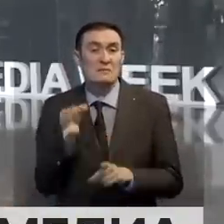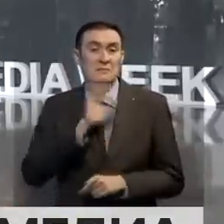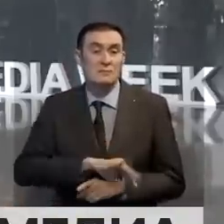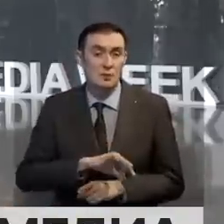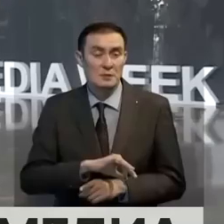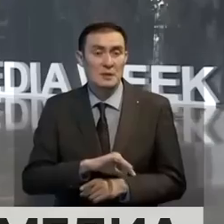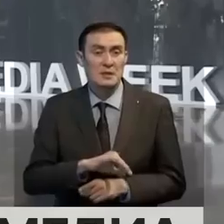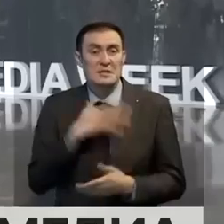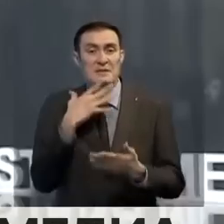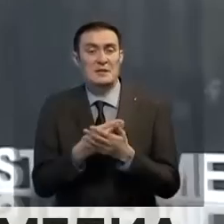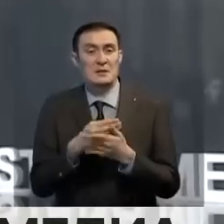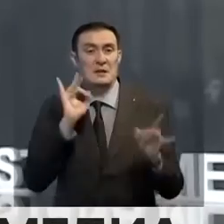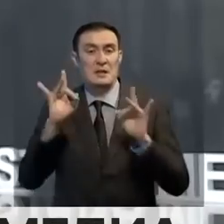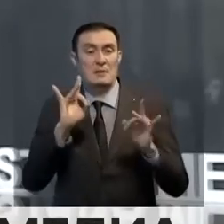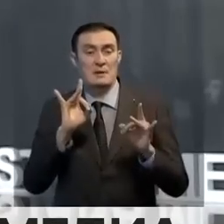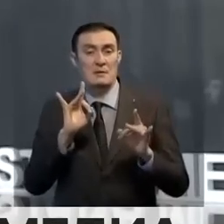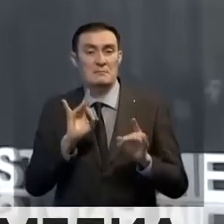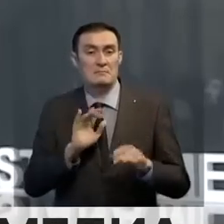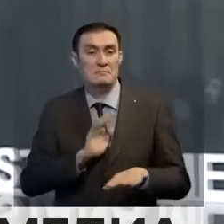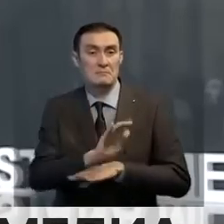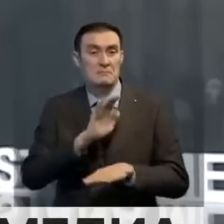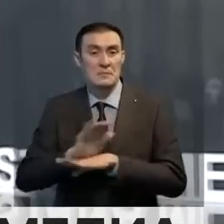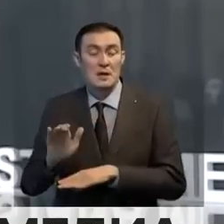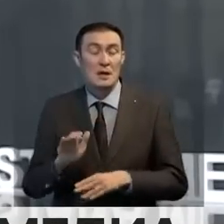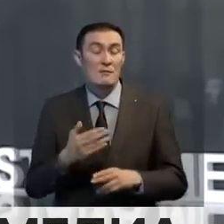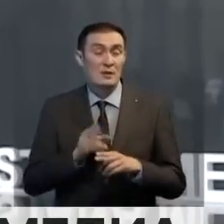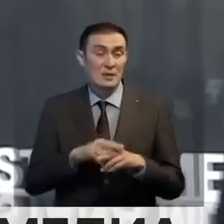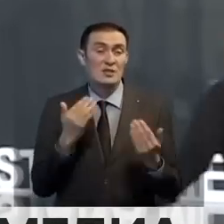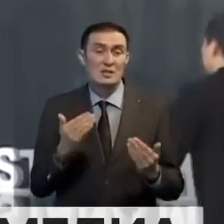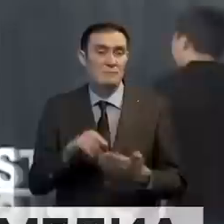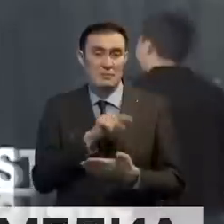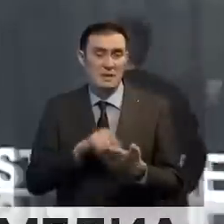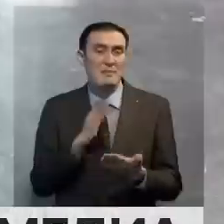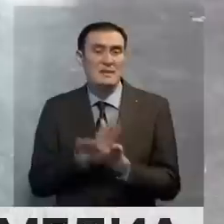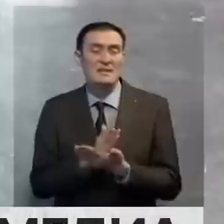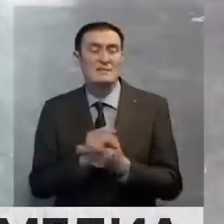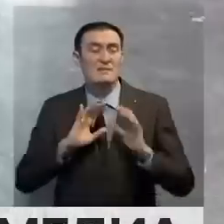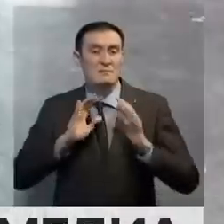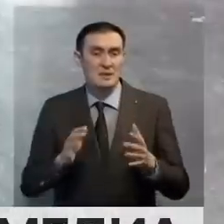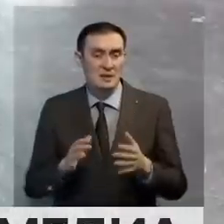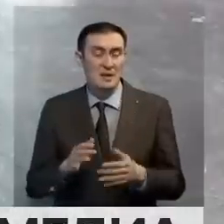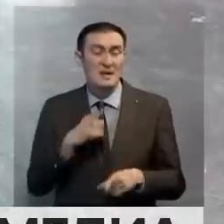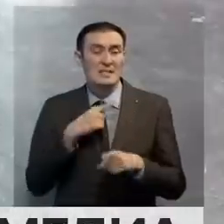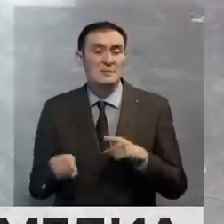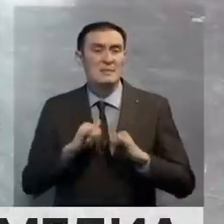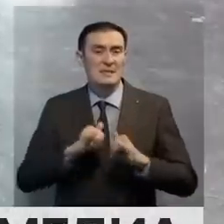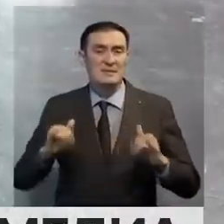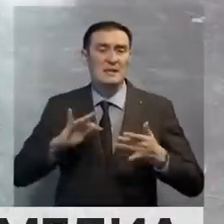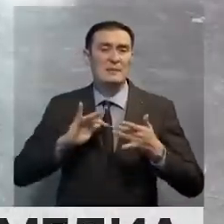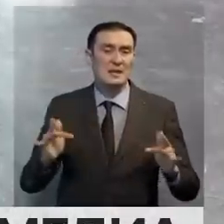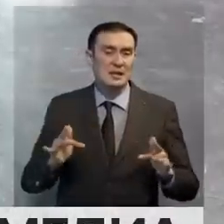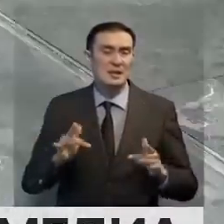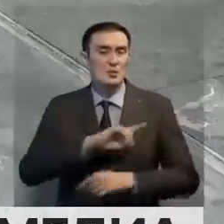различных выпусков там новостей. С этим борются сейчас, да, постоянно, но такая проблема существует во всем мире. Вместе со стремительным развитием